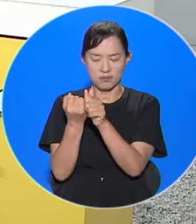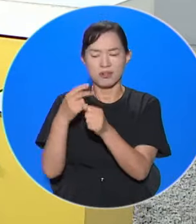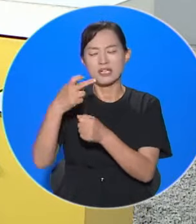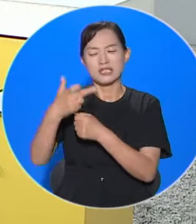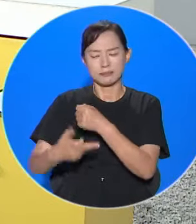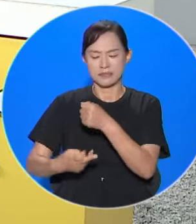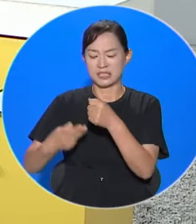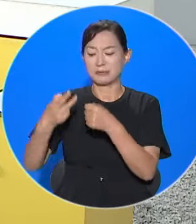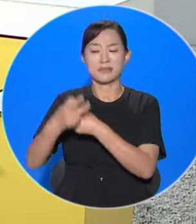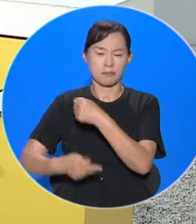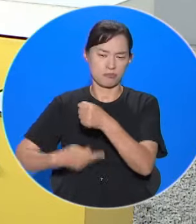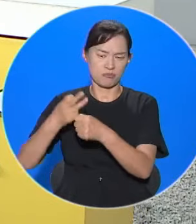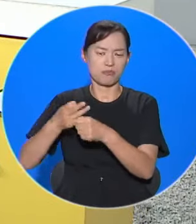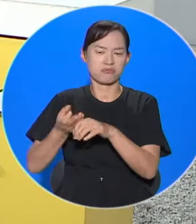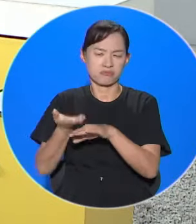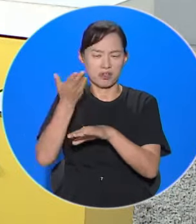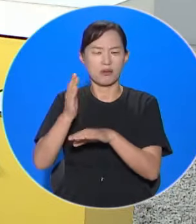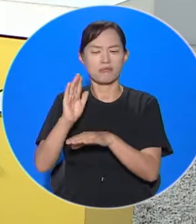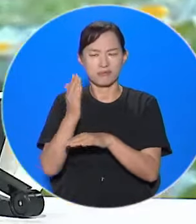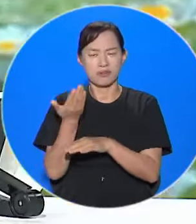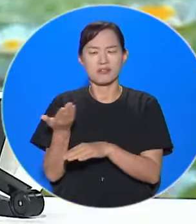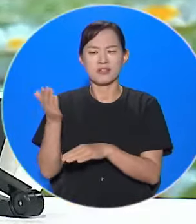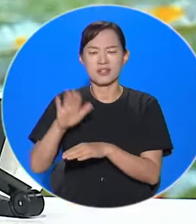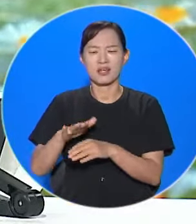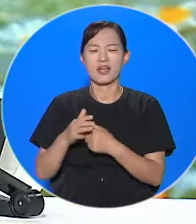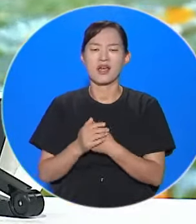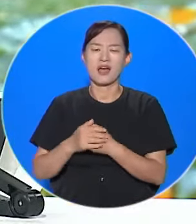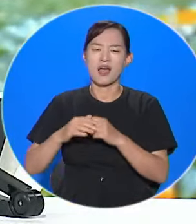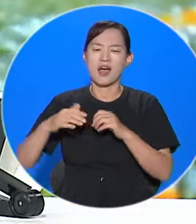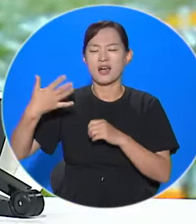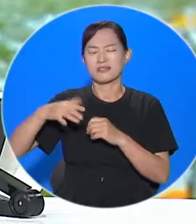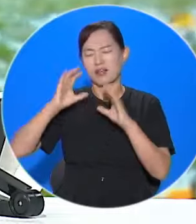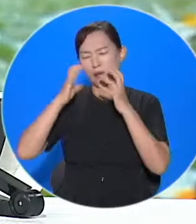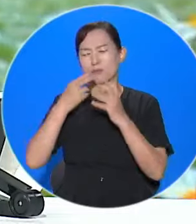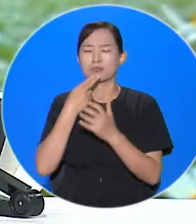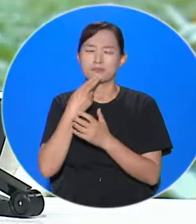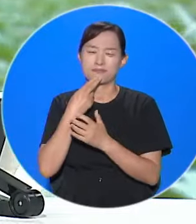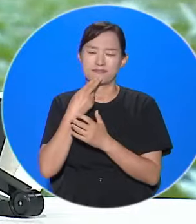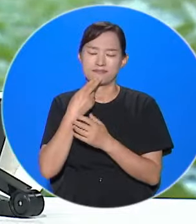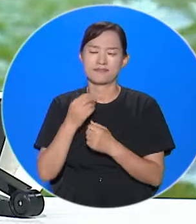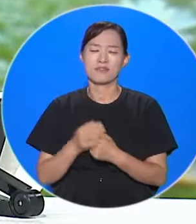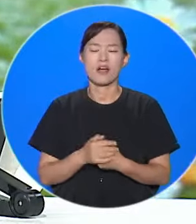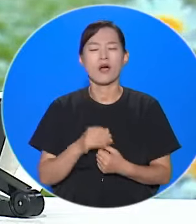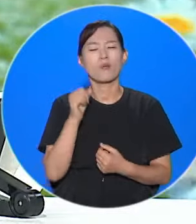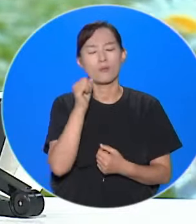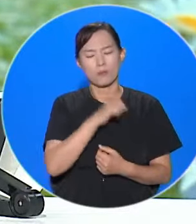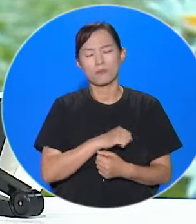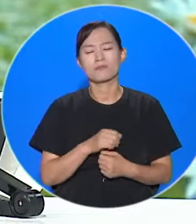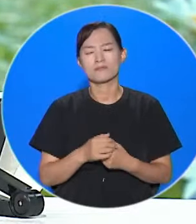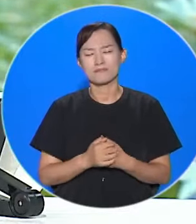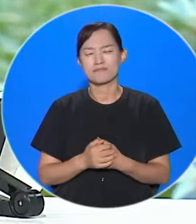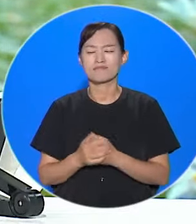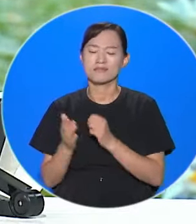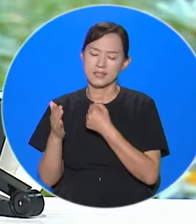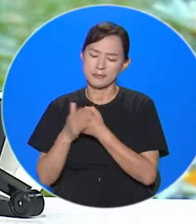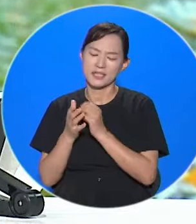13년이 넘었는데 네. 아직 저희 가정에 세증명이 없어서 아유, 그러시군요. 네, 예, 그 기도